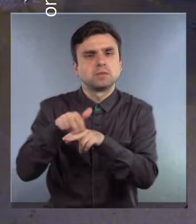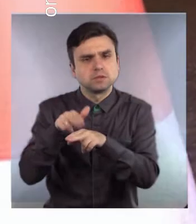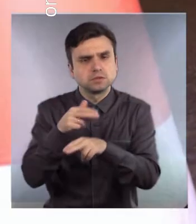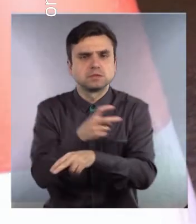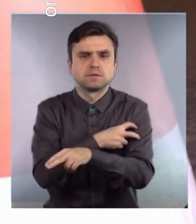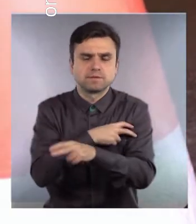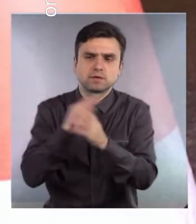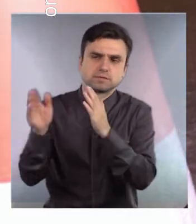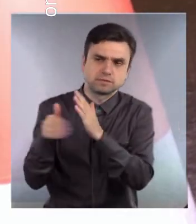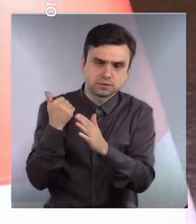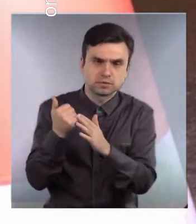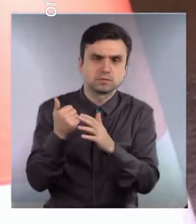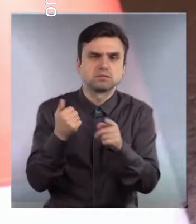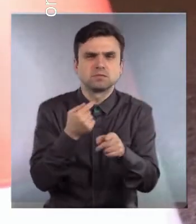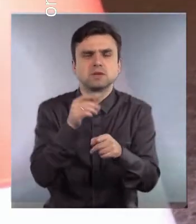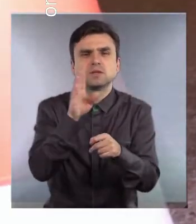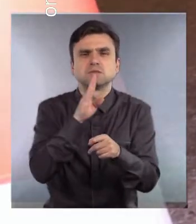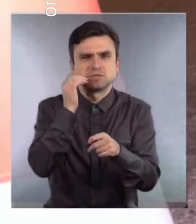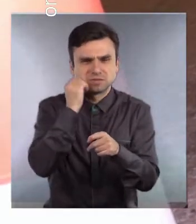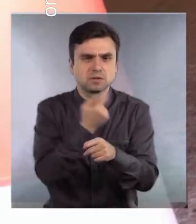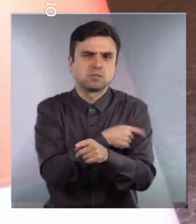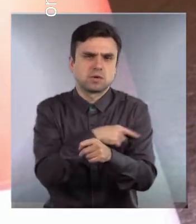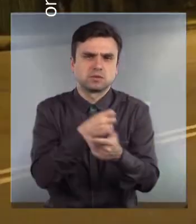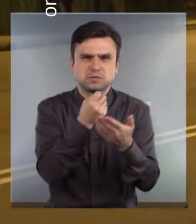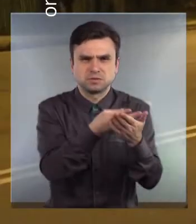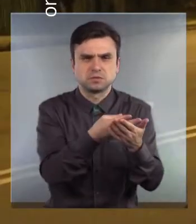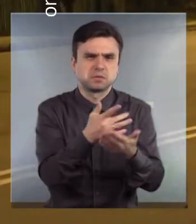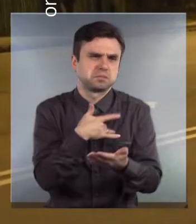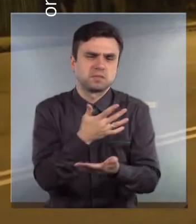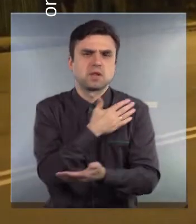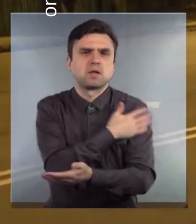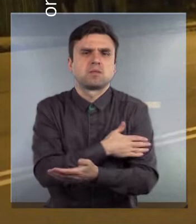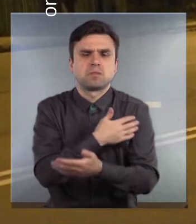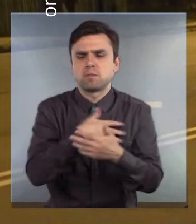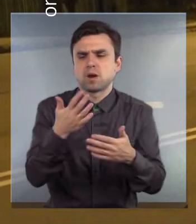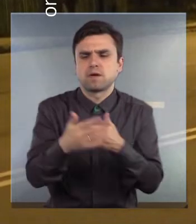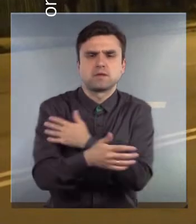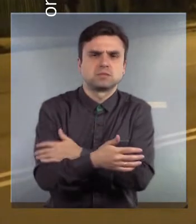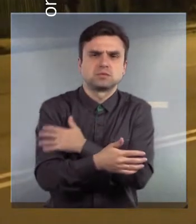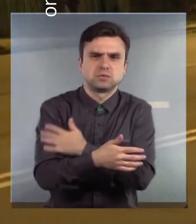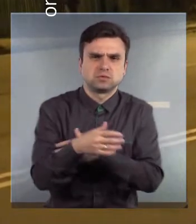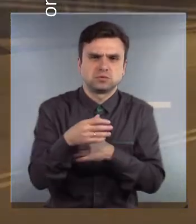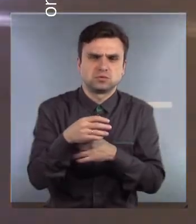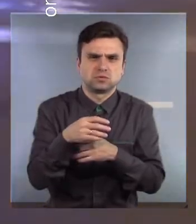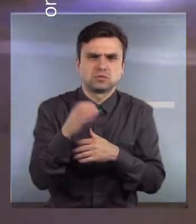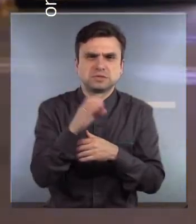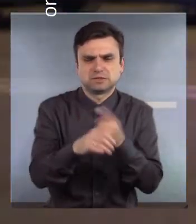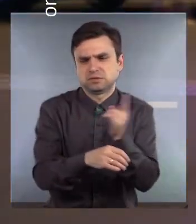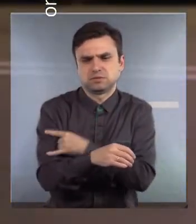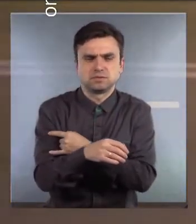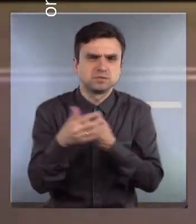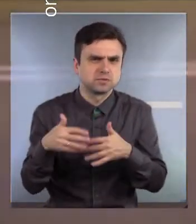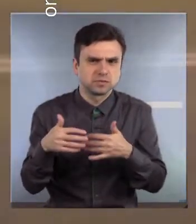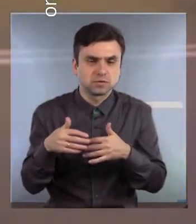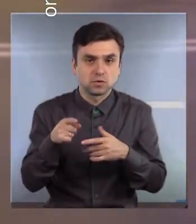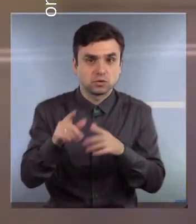діагностували забій правого плеча. На місці аварії працював екіпаж патрульних і слідчий Криворізького відділу поліції.